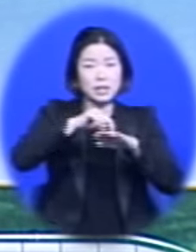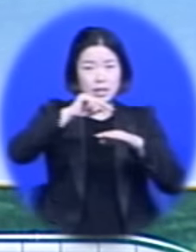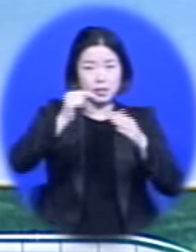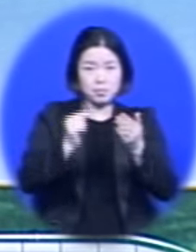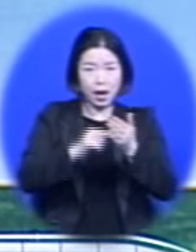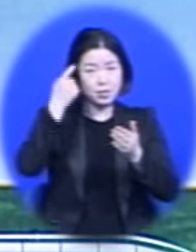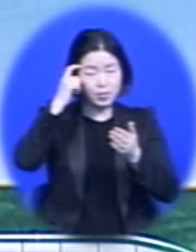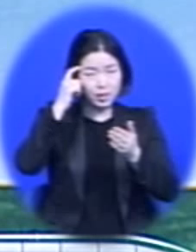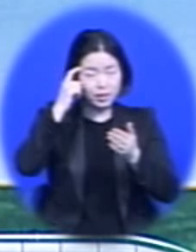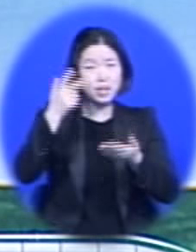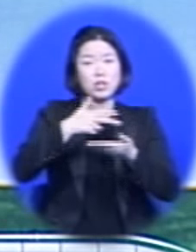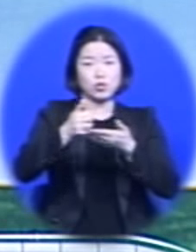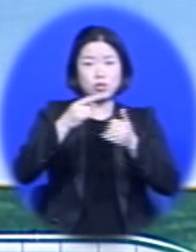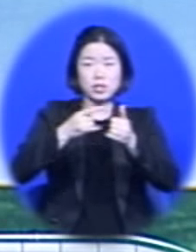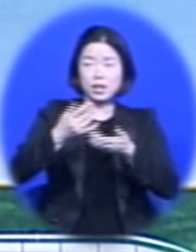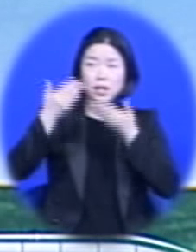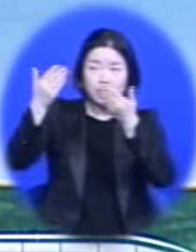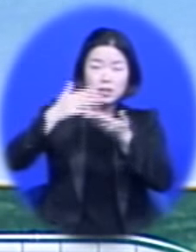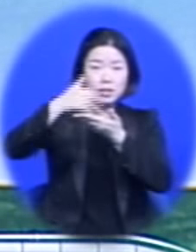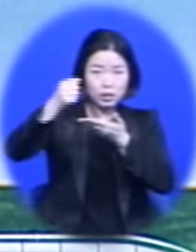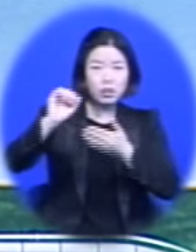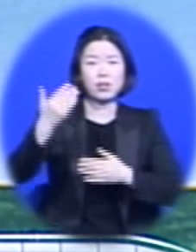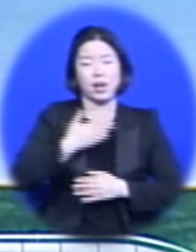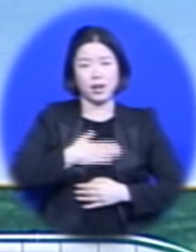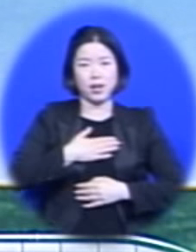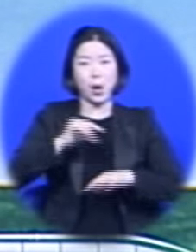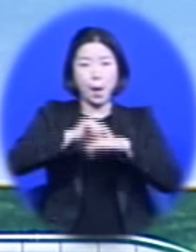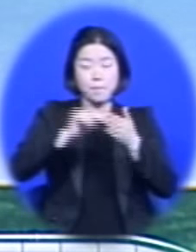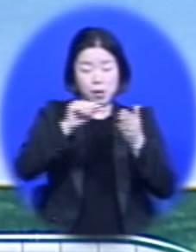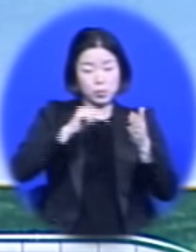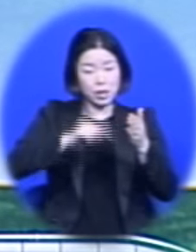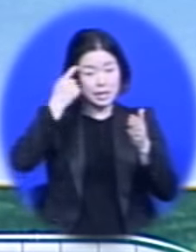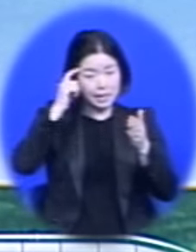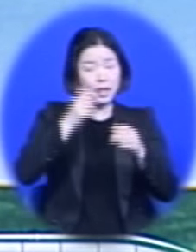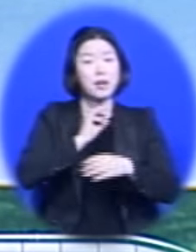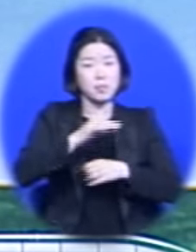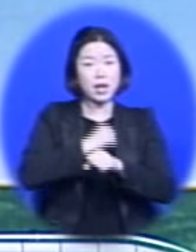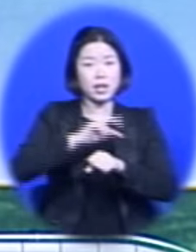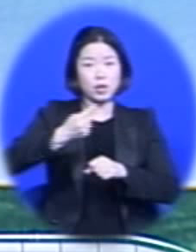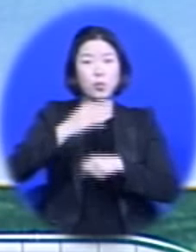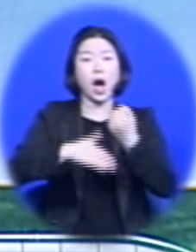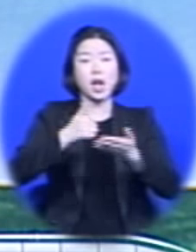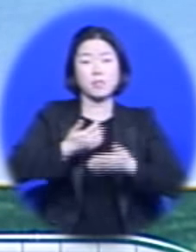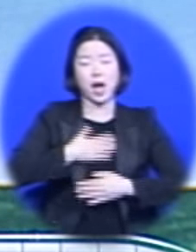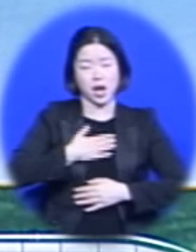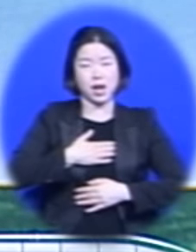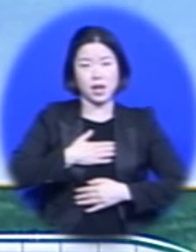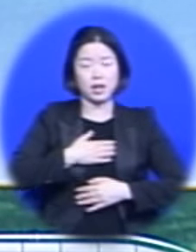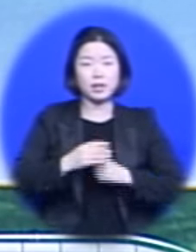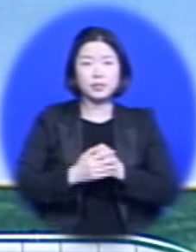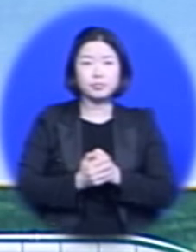주님께 열납되는 걸 알았어요. 마음의 생각만 해도 하나님이 아신다는 겁니다.